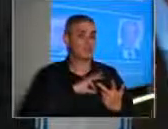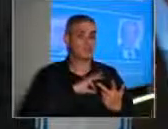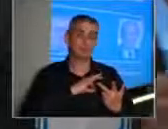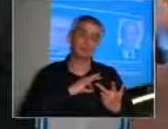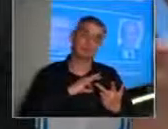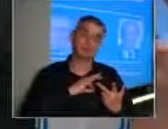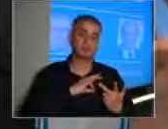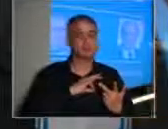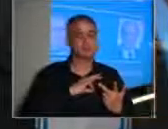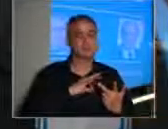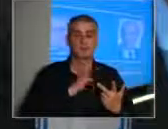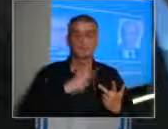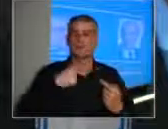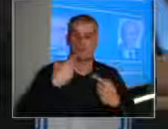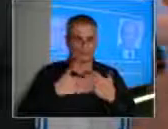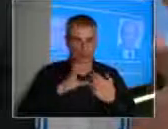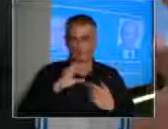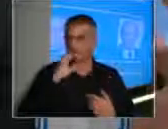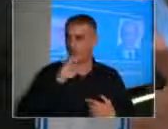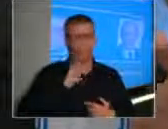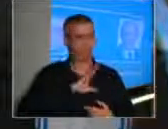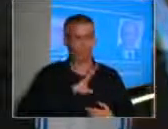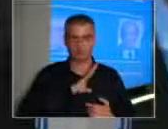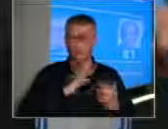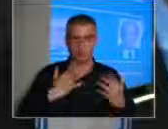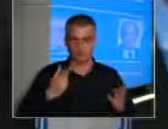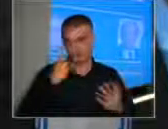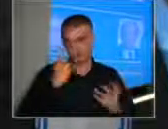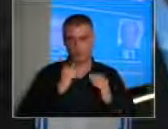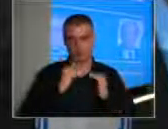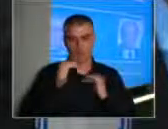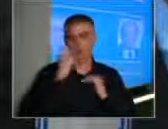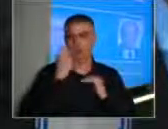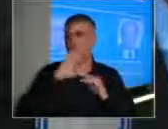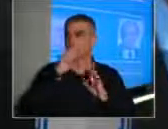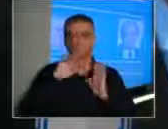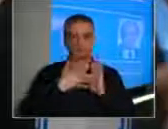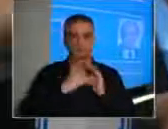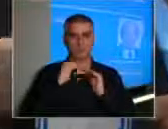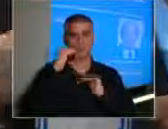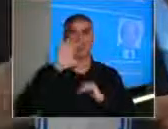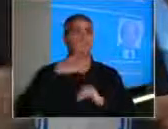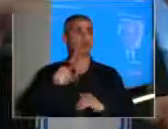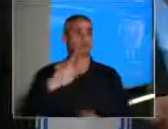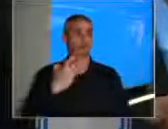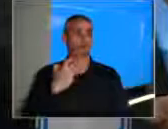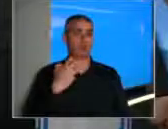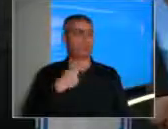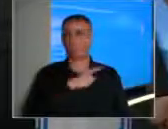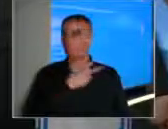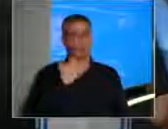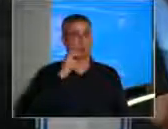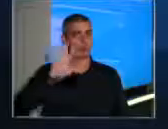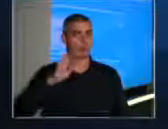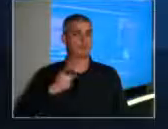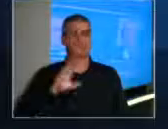ליברמן בימים האחרונים גם כחלון לא באזור סכנה, את רואה שהוא עלה כמעט בכל הסקרים לחמישה מנדטים. שאתם 30 מנדטים, לא כשאתם